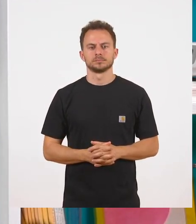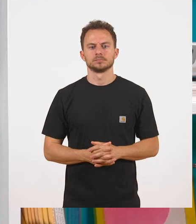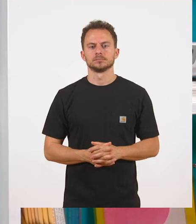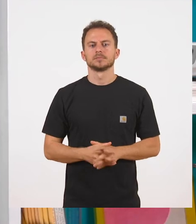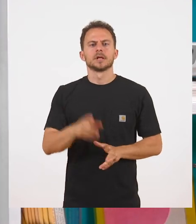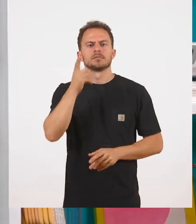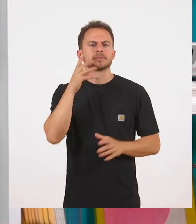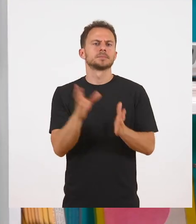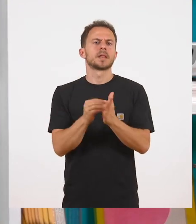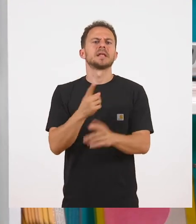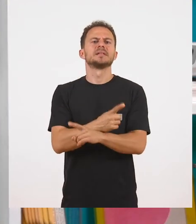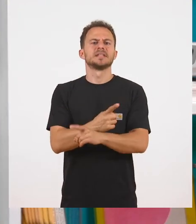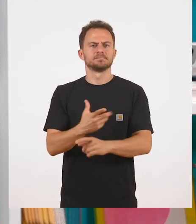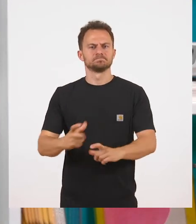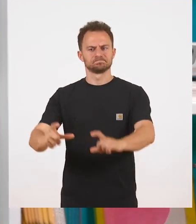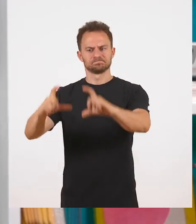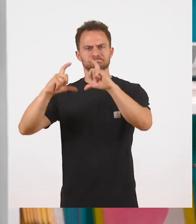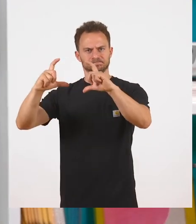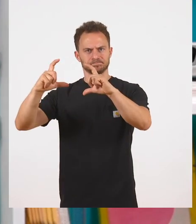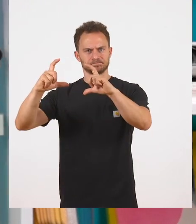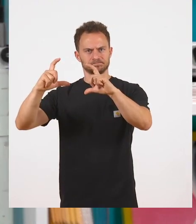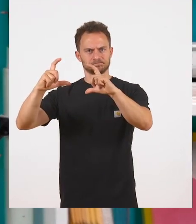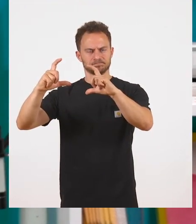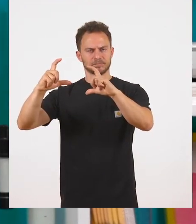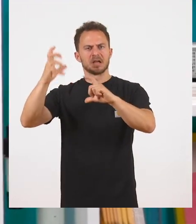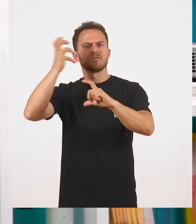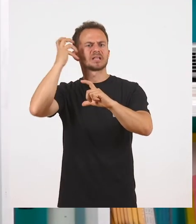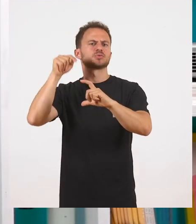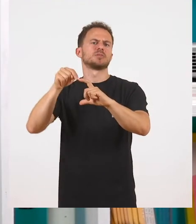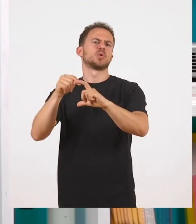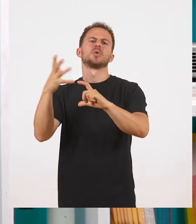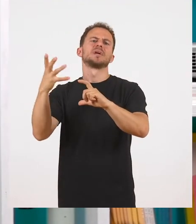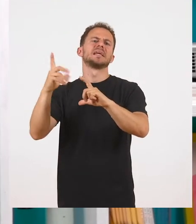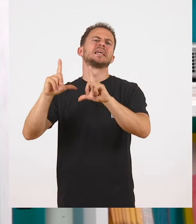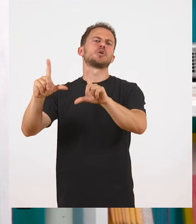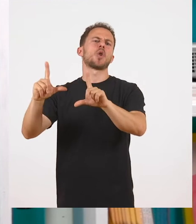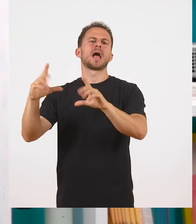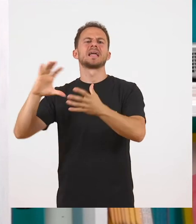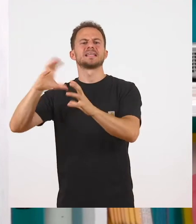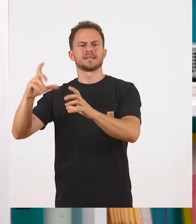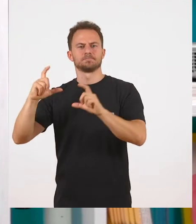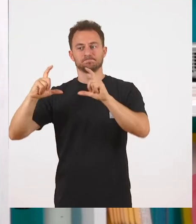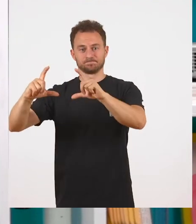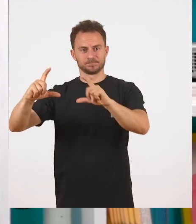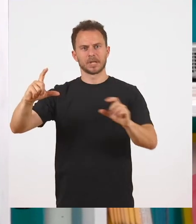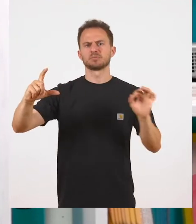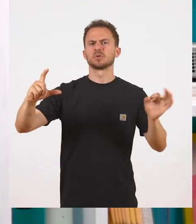εδώ πέρα, ένα συντάκι ωραίο, ότι είναι η γη. Ωραία. Και εδώ ένα κερματάκι, ότι είναι η